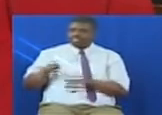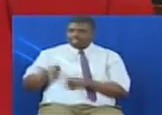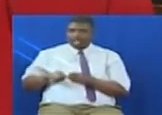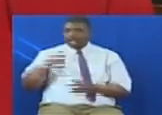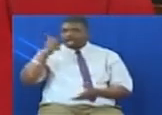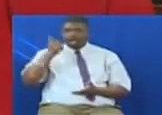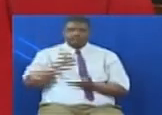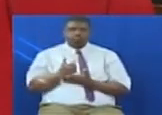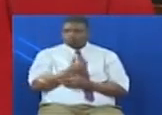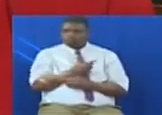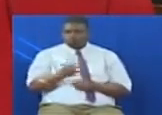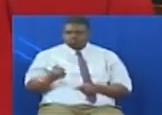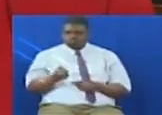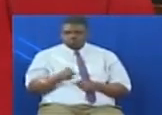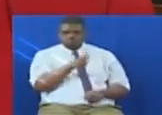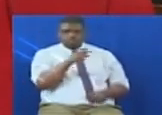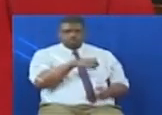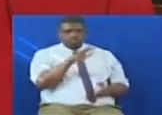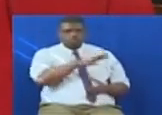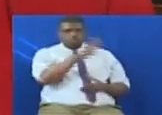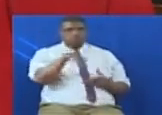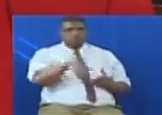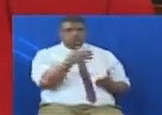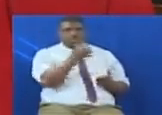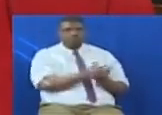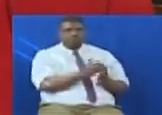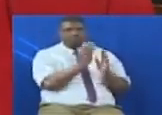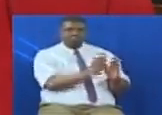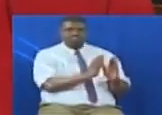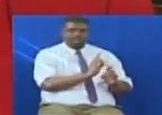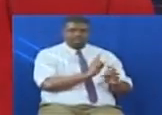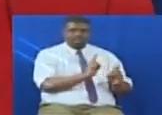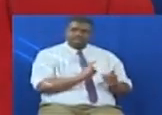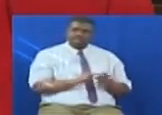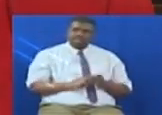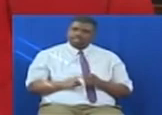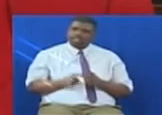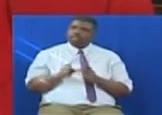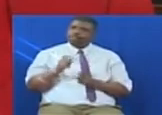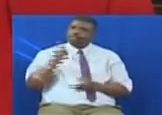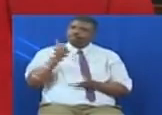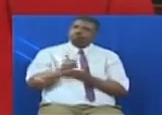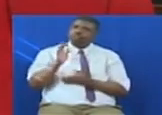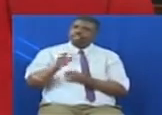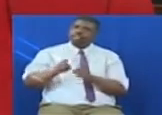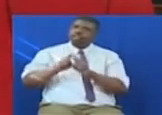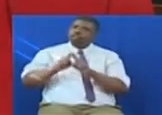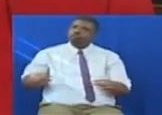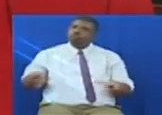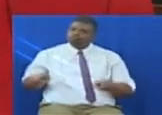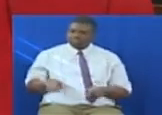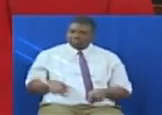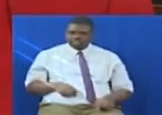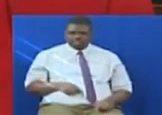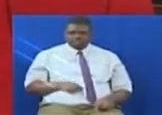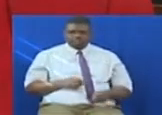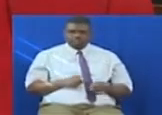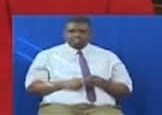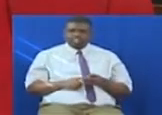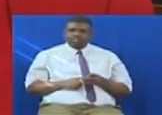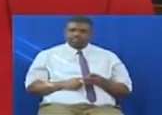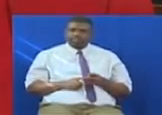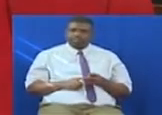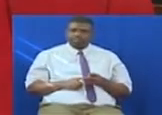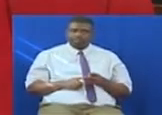Haamui kwa sababu wengine wote wanaamua namna hii, hapana. Anaamua kwa conviction yake.